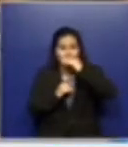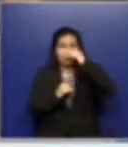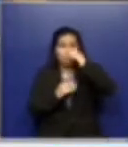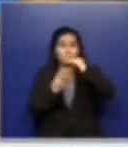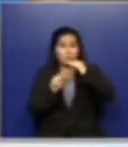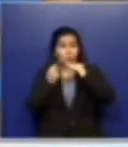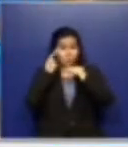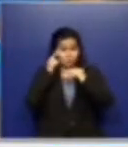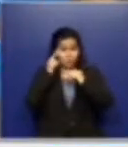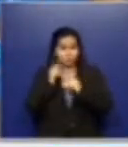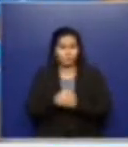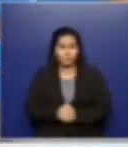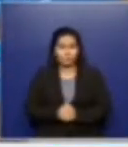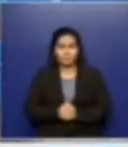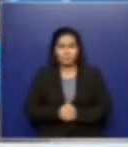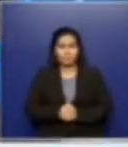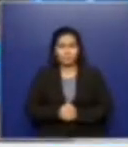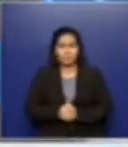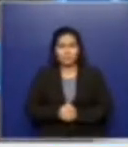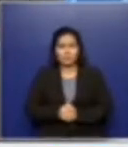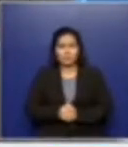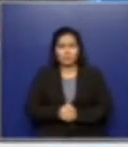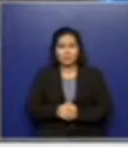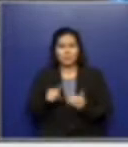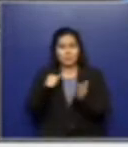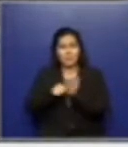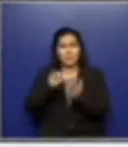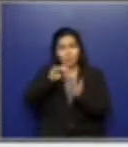จะเกิดต่อไปนี้นี่1หนี้สาธารณะเพิ่ม